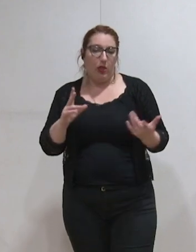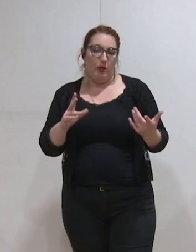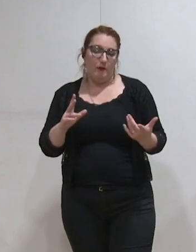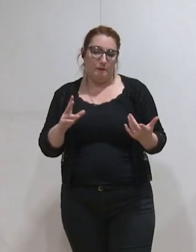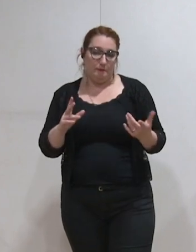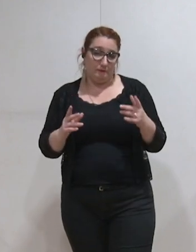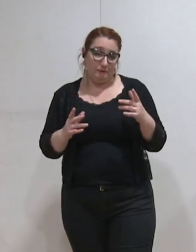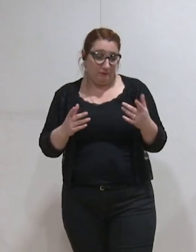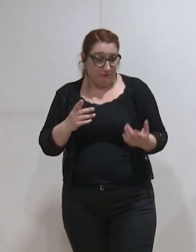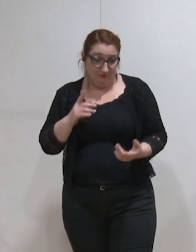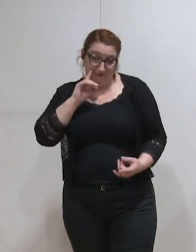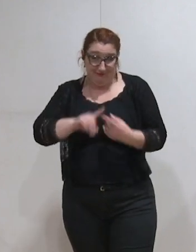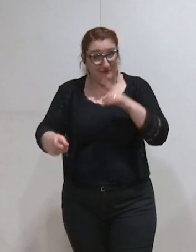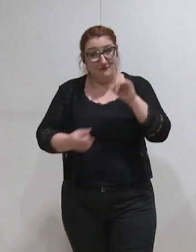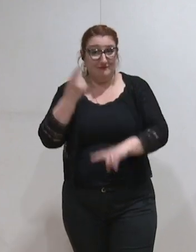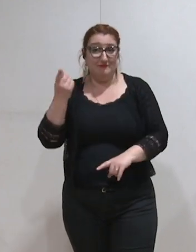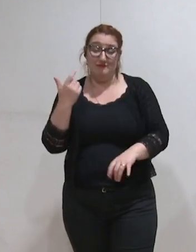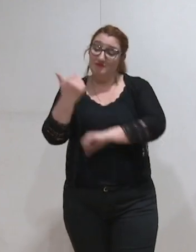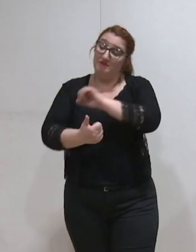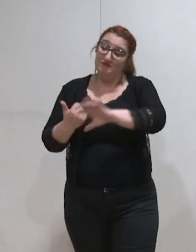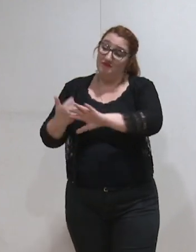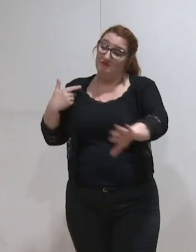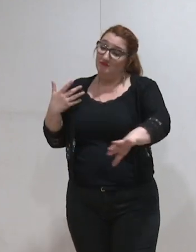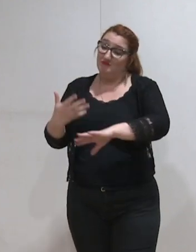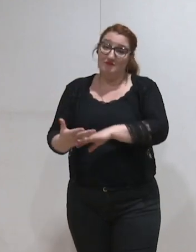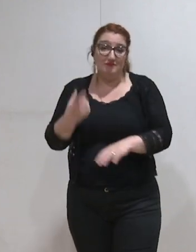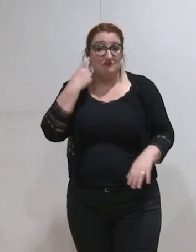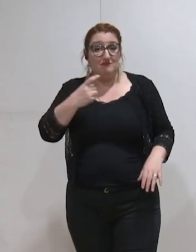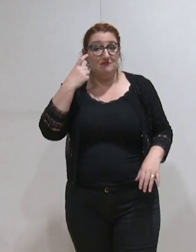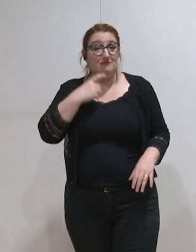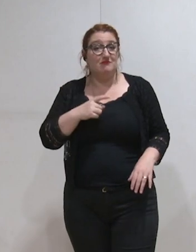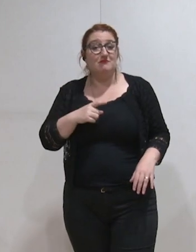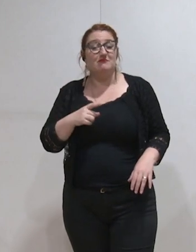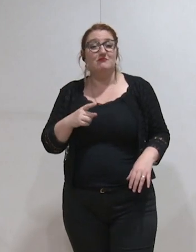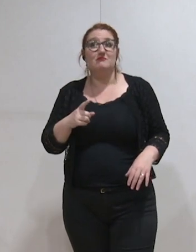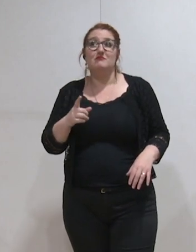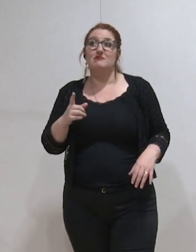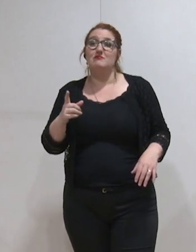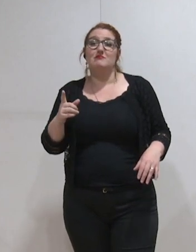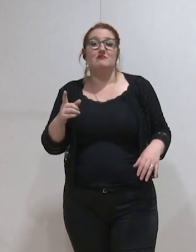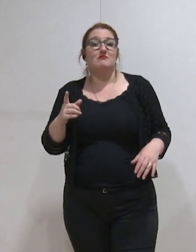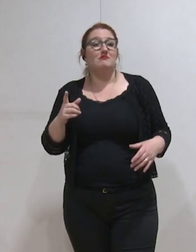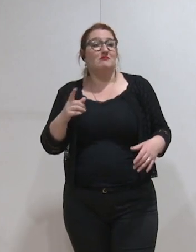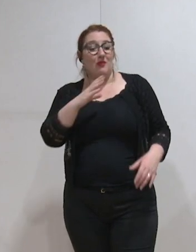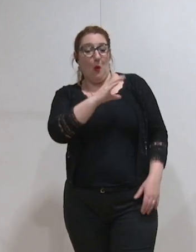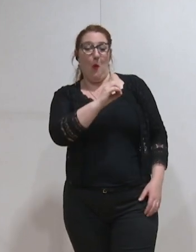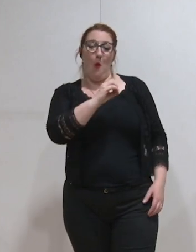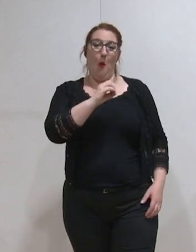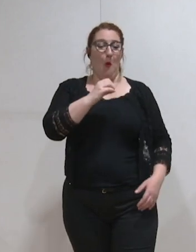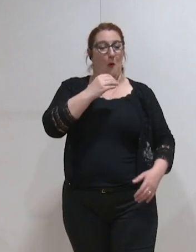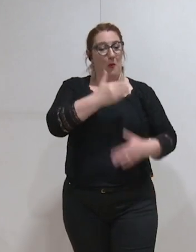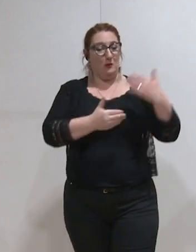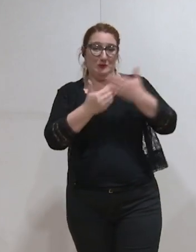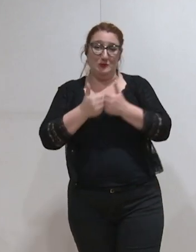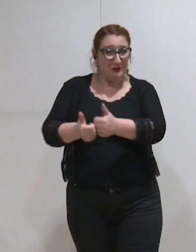après on est bien obligé de constater que à ces questionsl c'est pas la coconstruction qui va vous apporter des réponses à ça c'est c'est vous qui